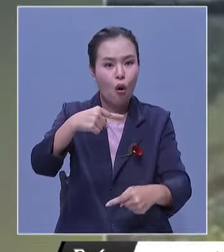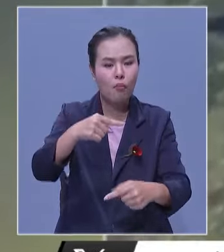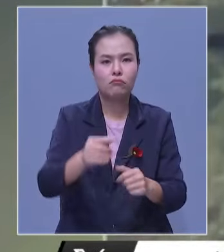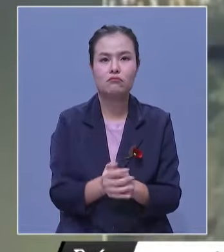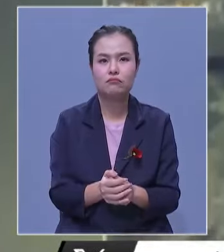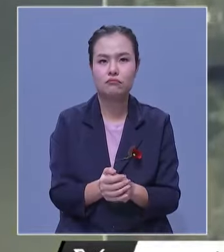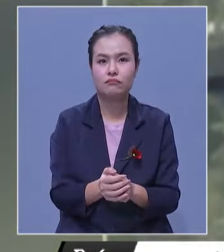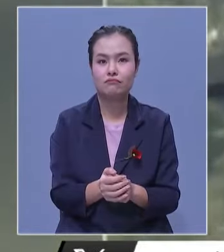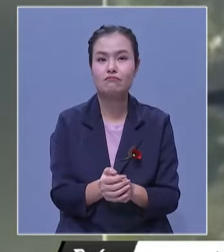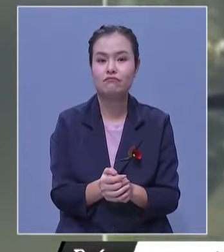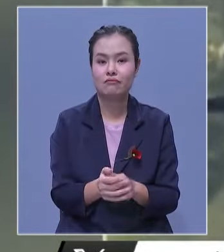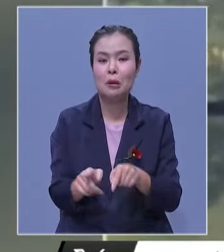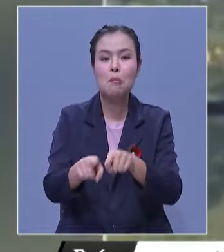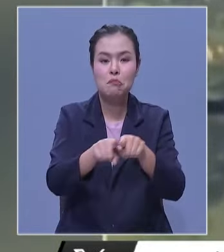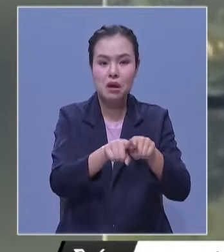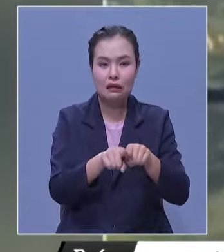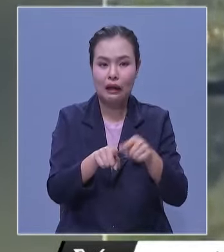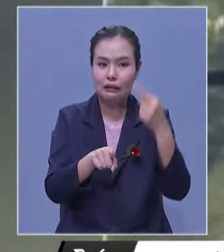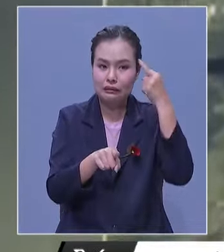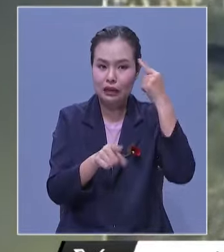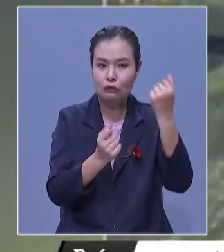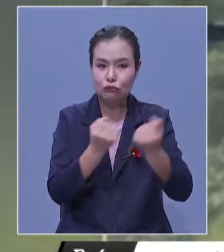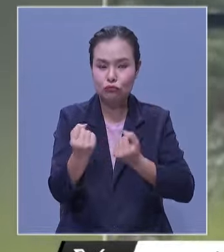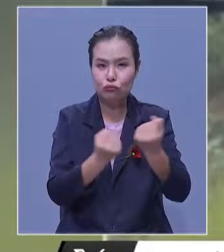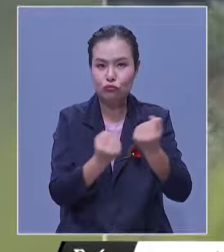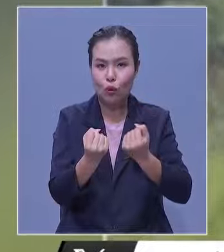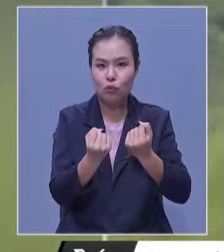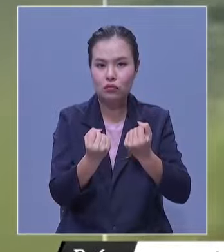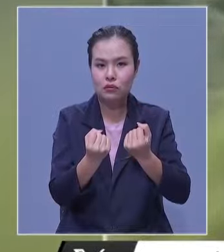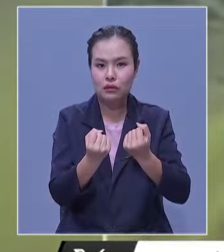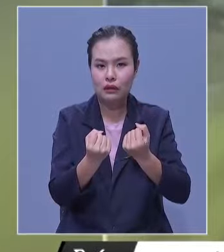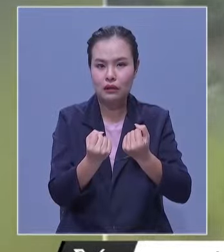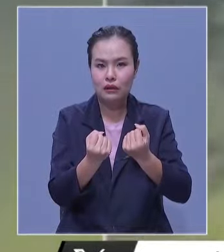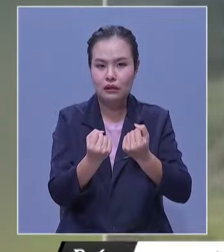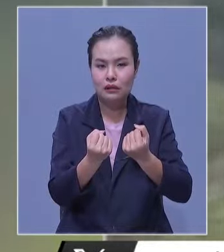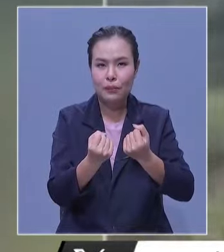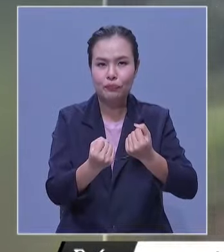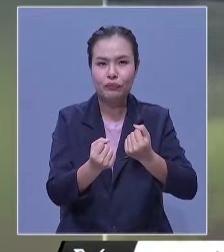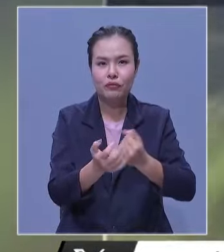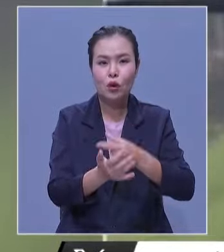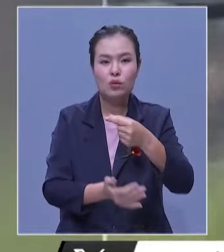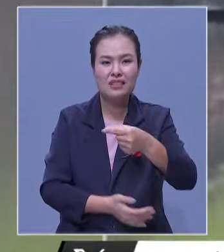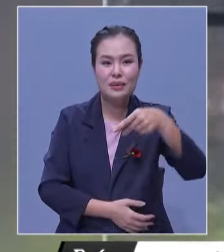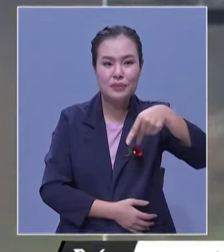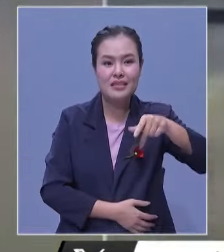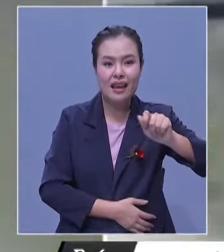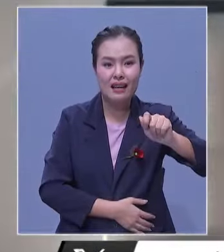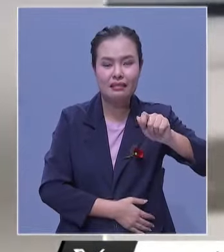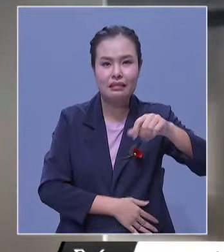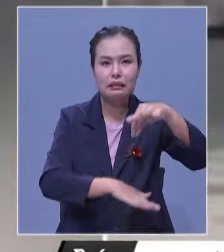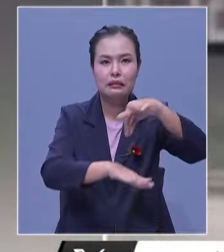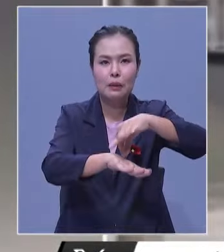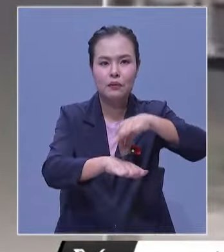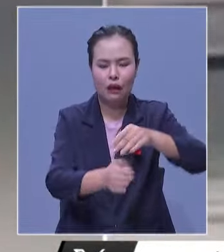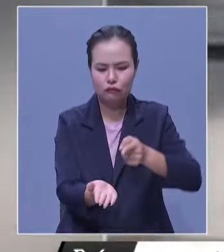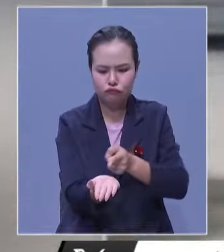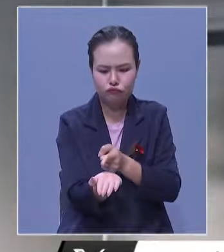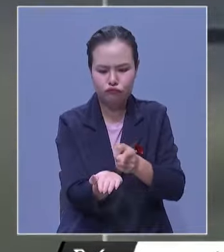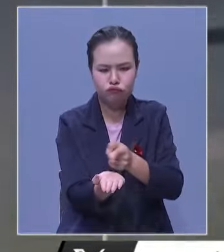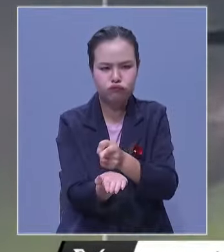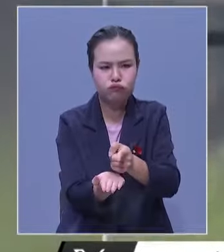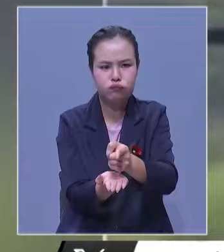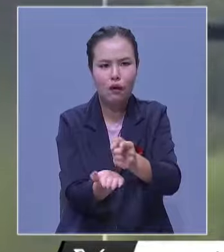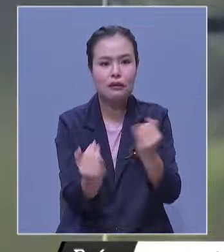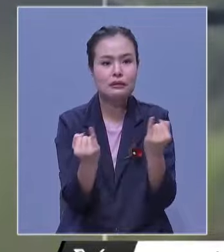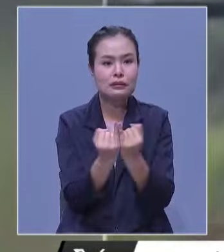เดียวกันบอกว่าคาดว่ารถคันนี้น่าจะขับตาม GPS นะคุณจอย อ๋อค่ะไม่คุ้นชิน ไม่น่าใช่คนใน